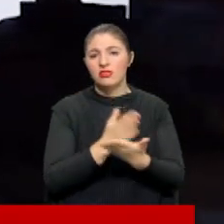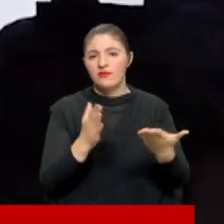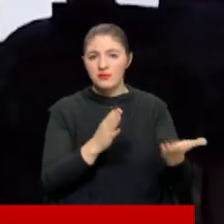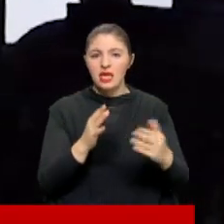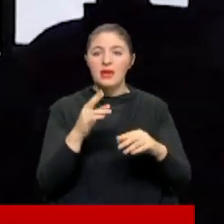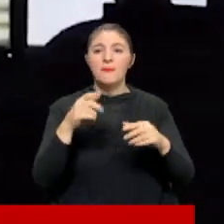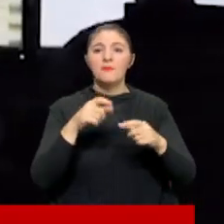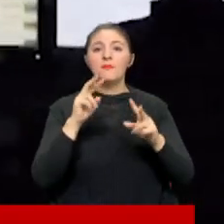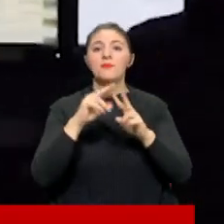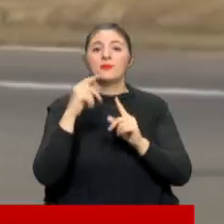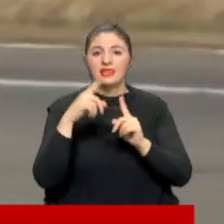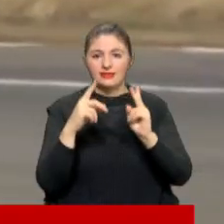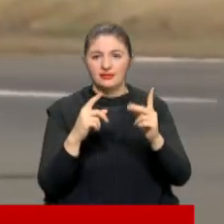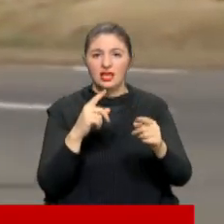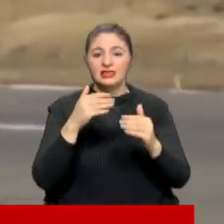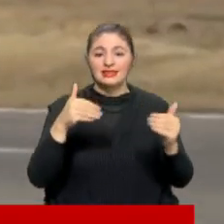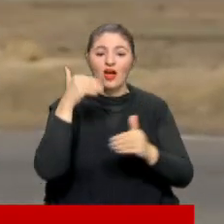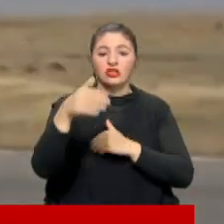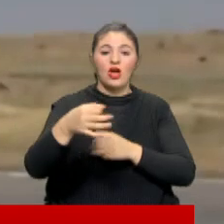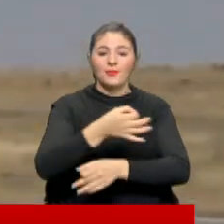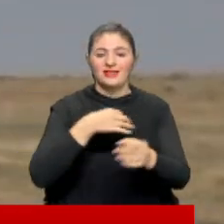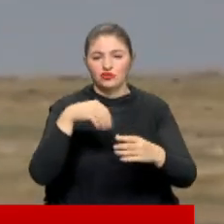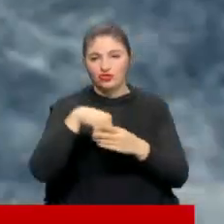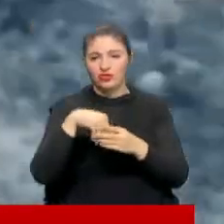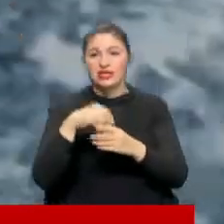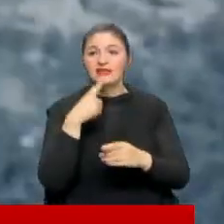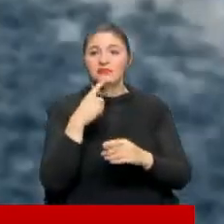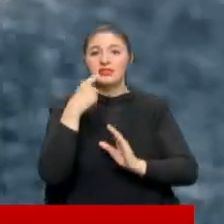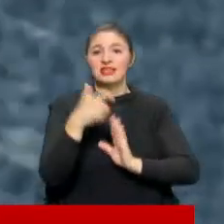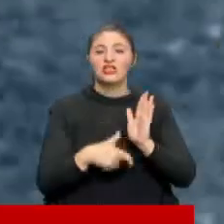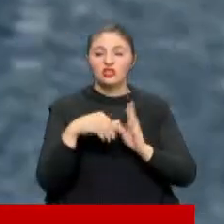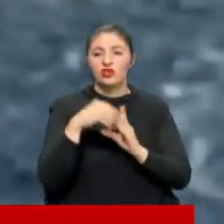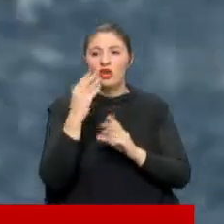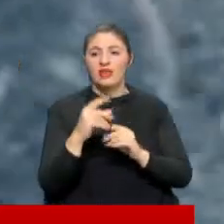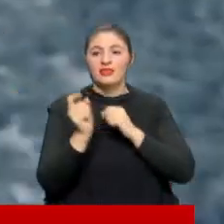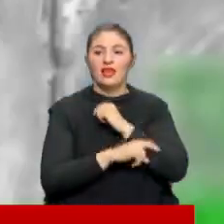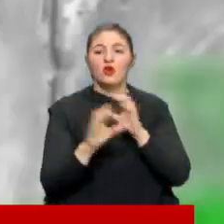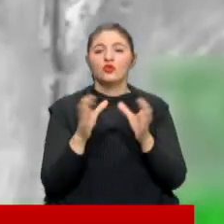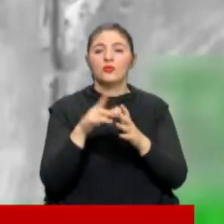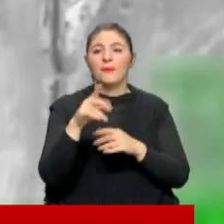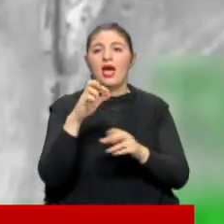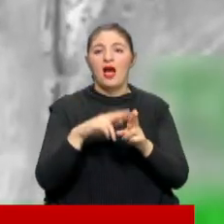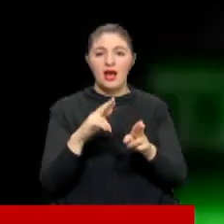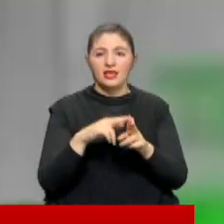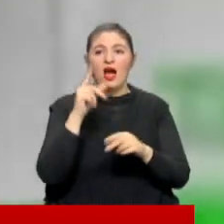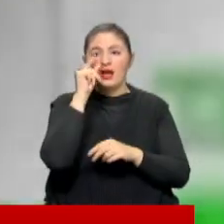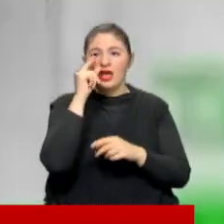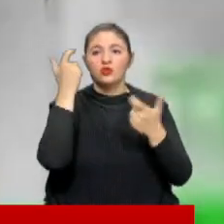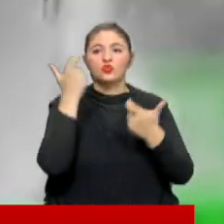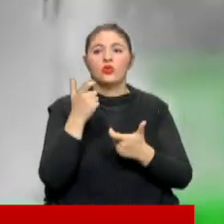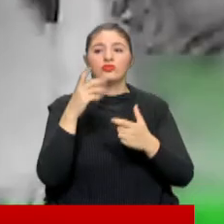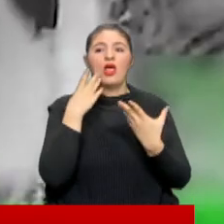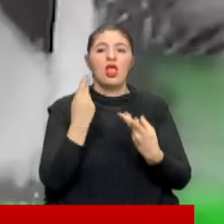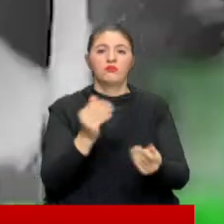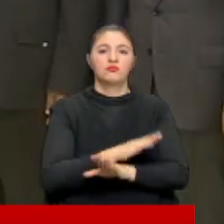Milli İstihbarat teşkilatının sınır ötesi operasyonunda da kırmızı listede yer alan terör örgütü PKK'nın Hakkari sorumlusu